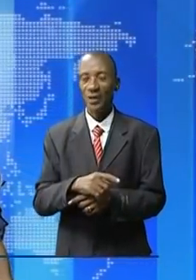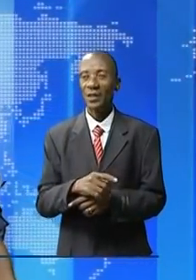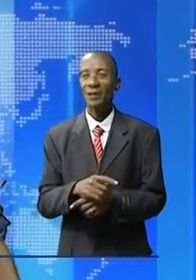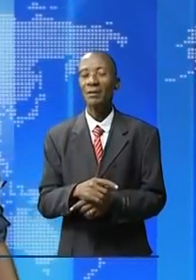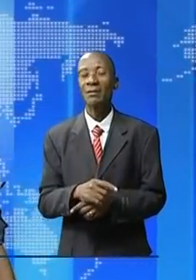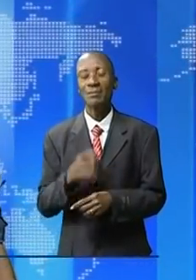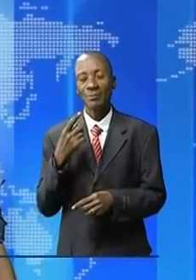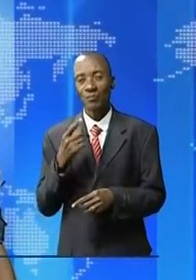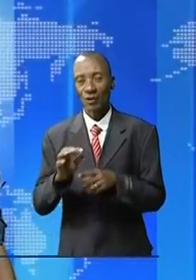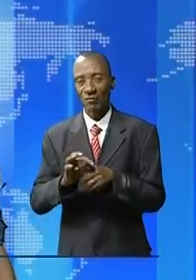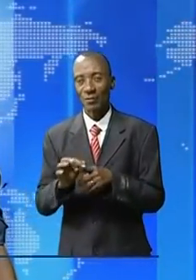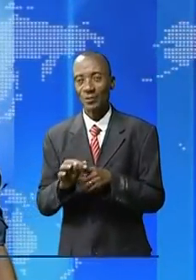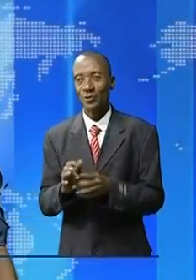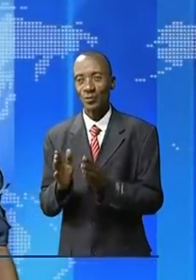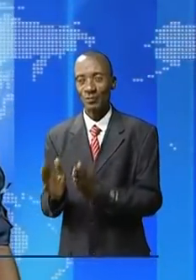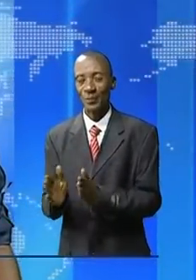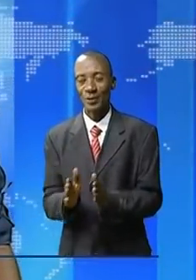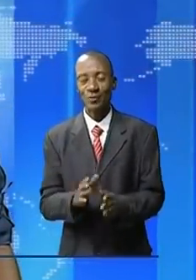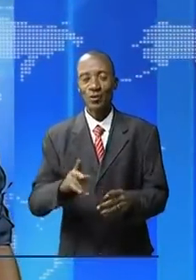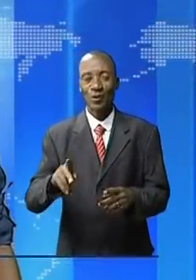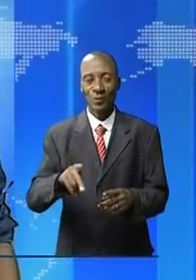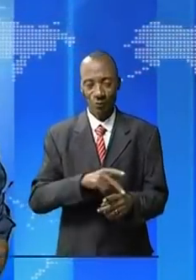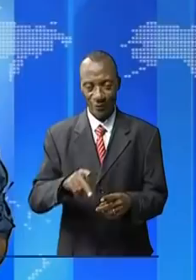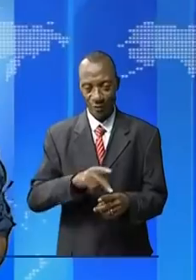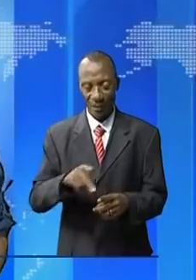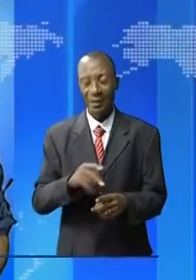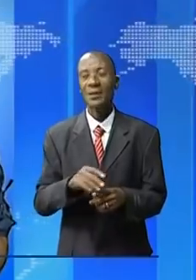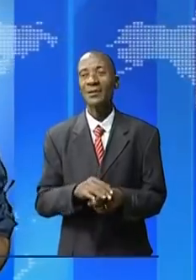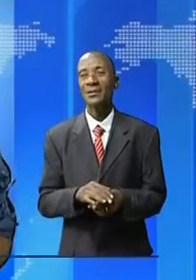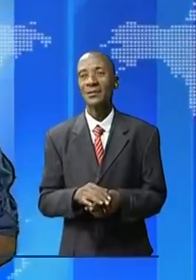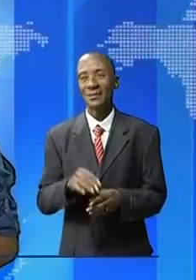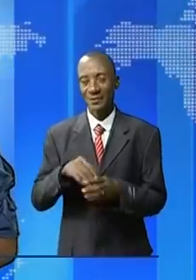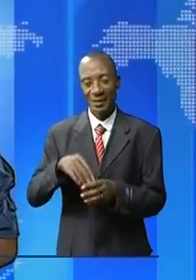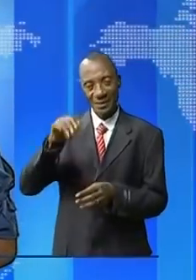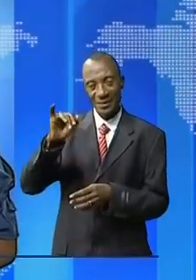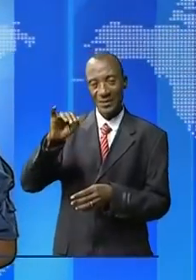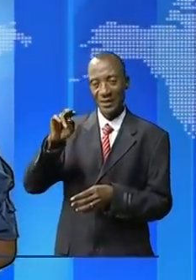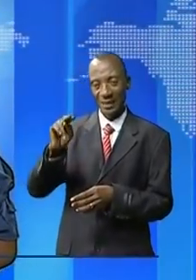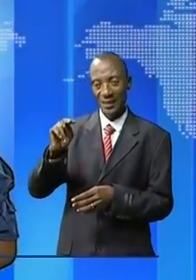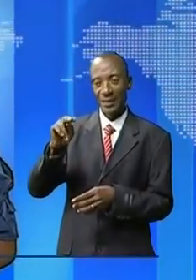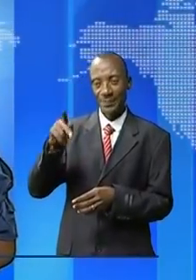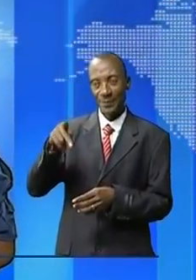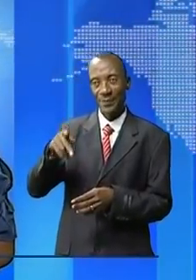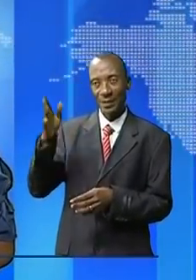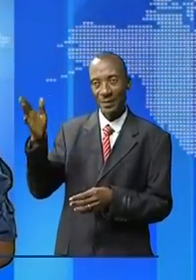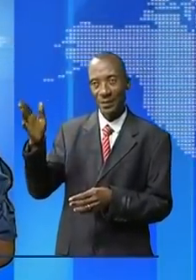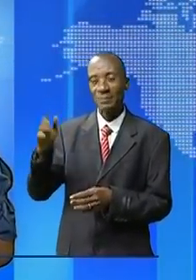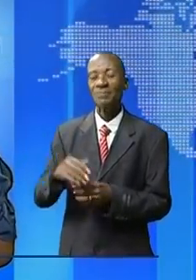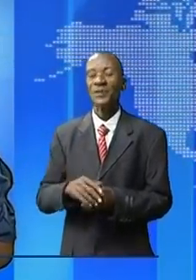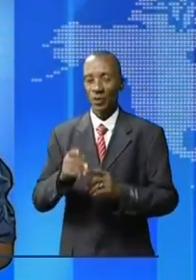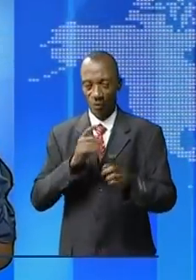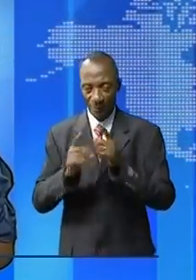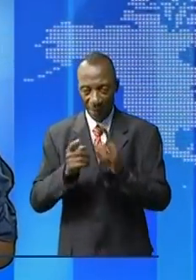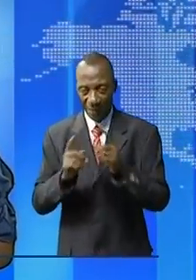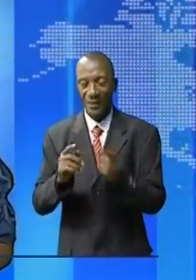je le disais, le travaux de la scission budgétaire. Le directeur provincial et les directeurs de différents services y prennent